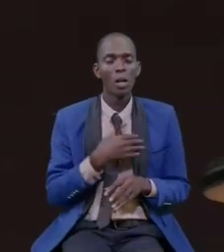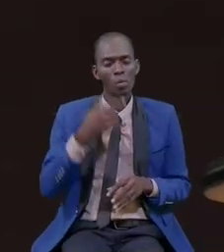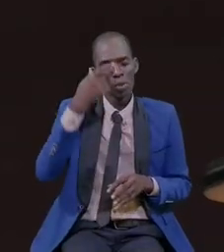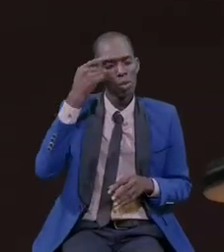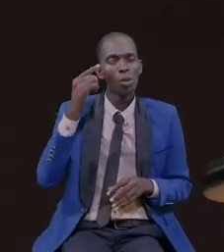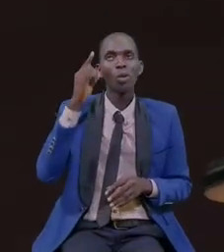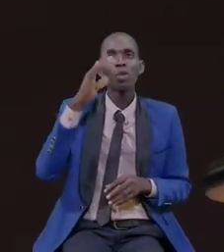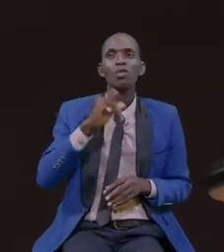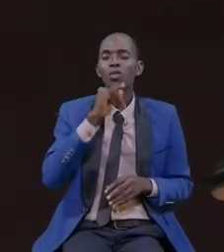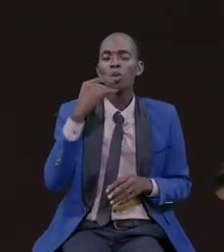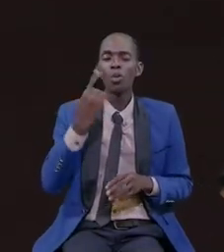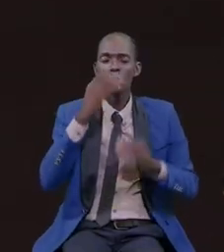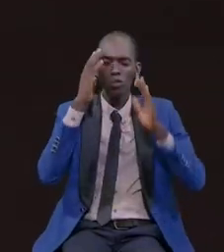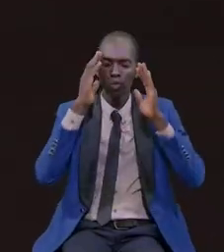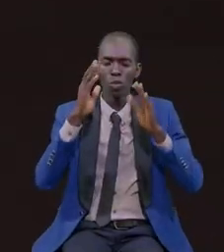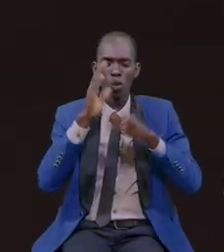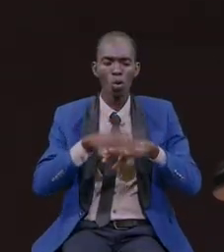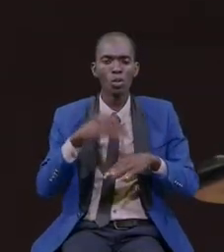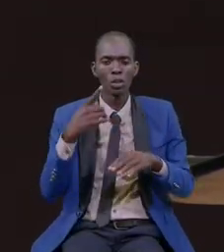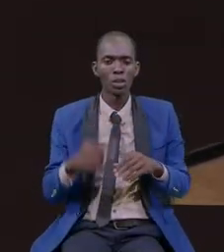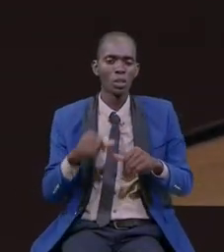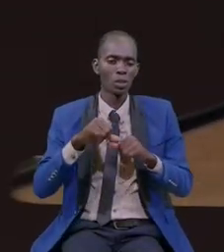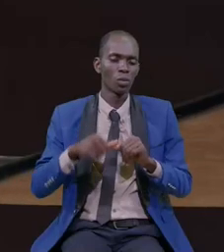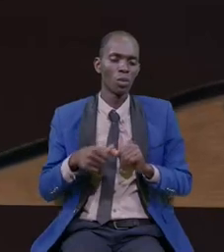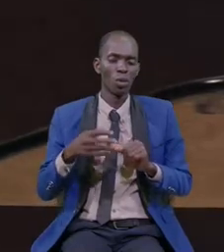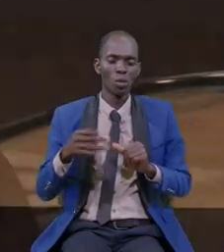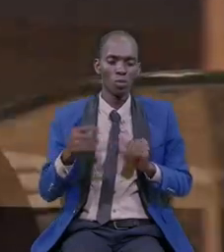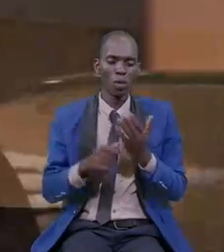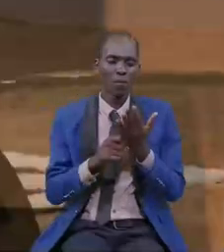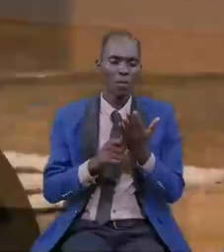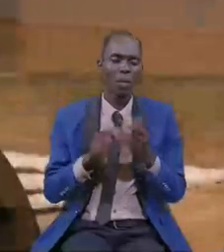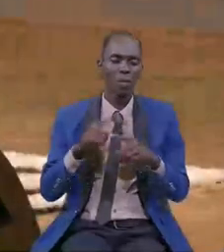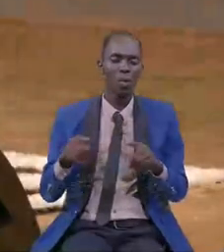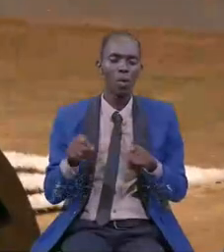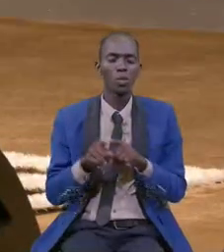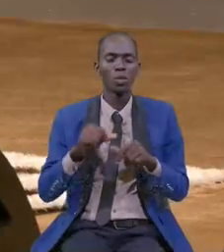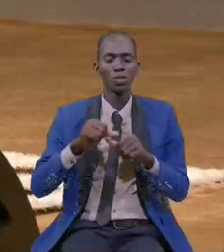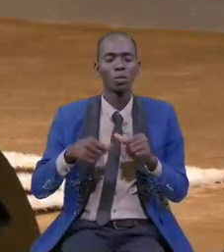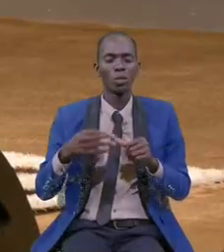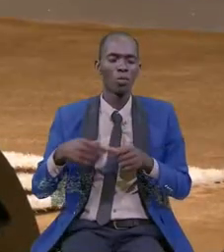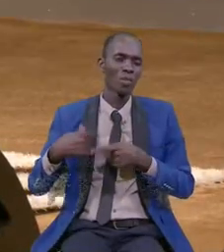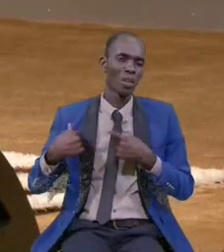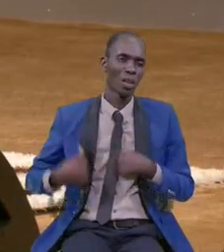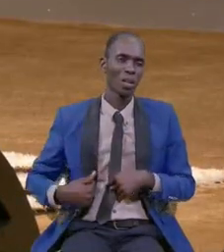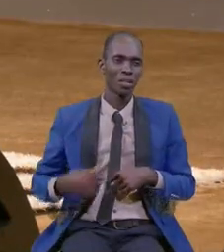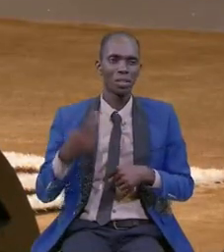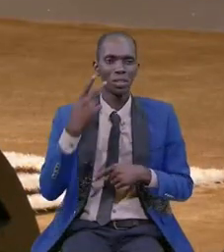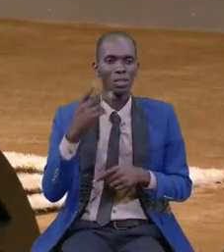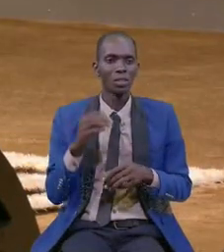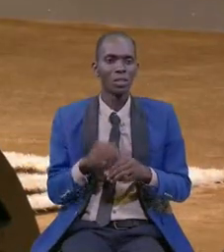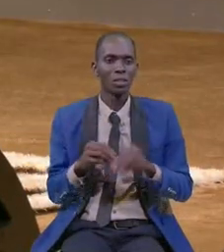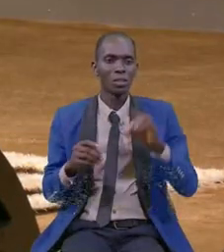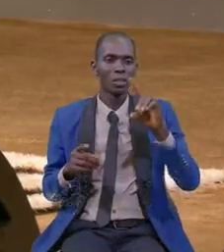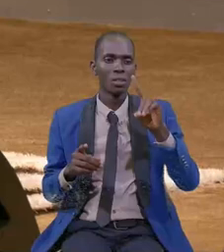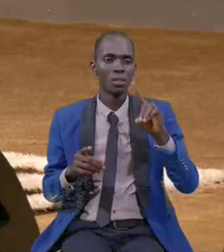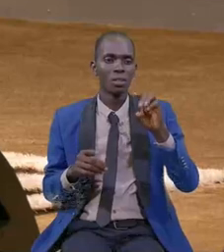la ccosion de la chair mais la circoncision de cœur Deutéronome 30 Deutéronome